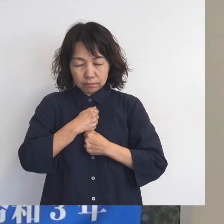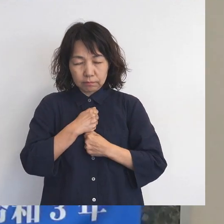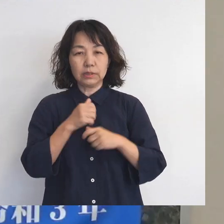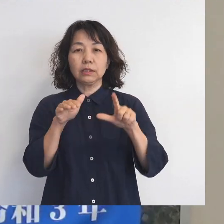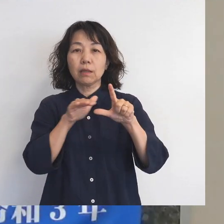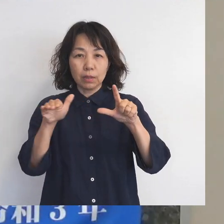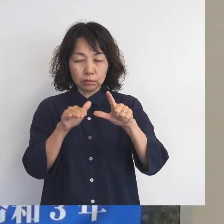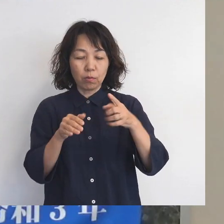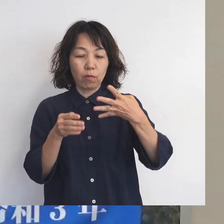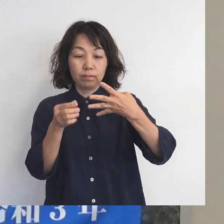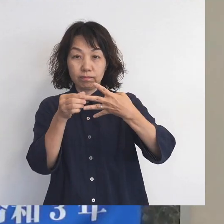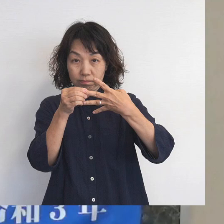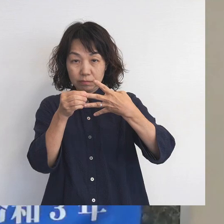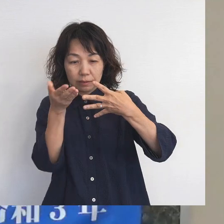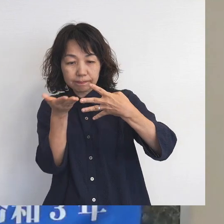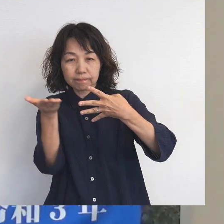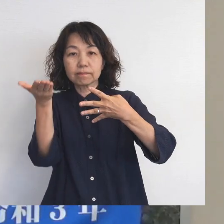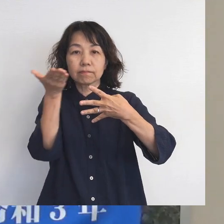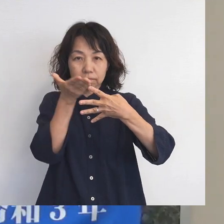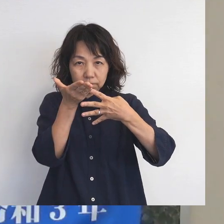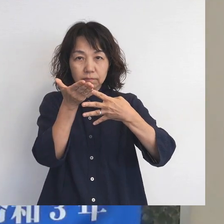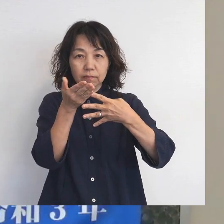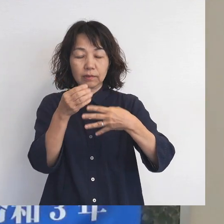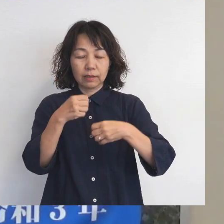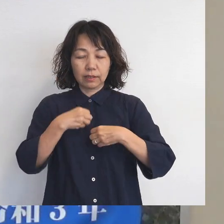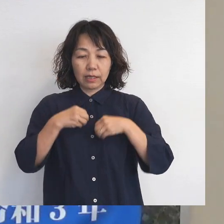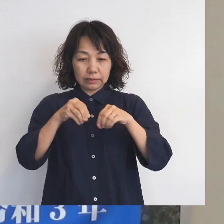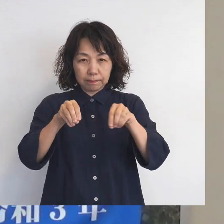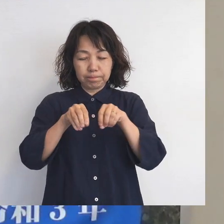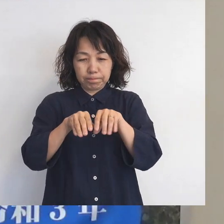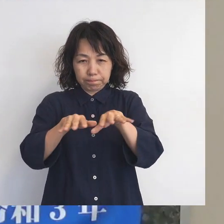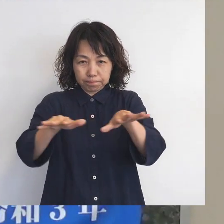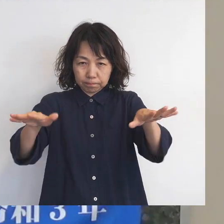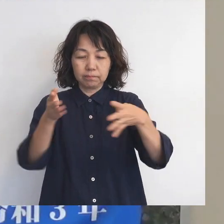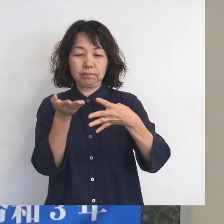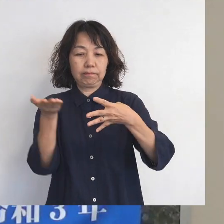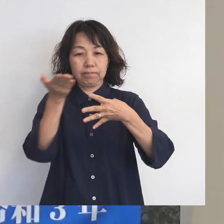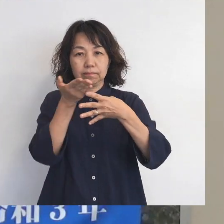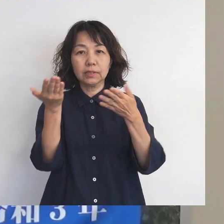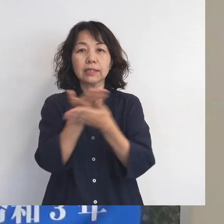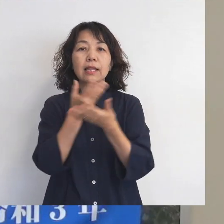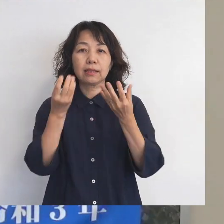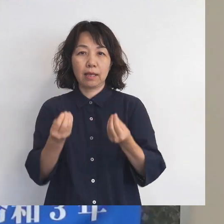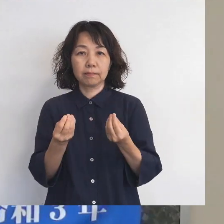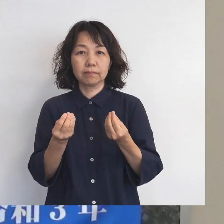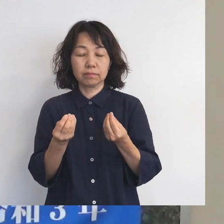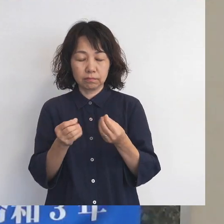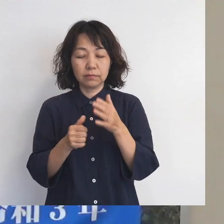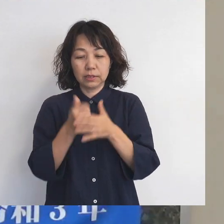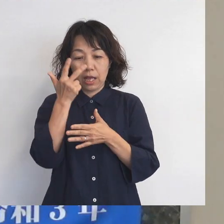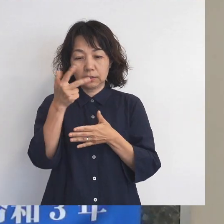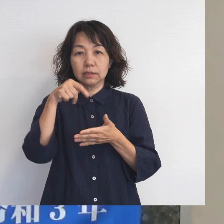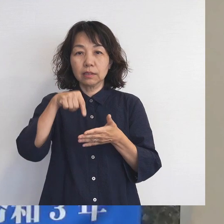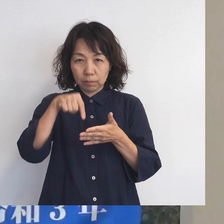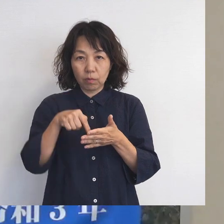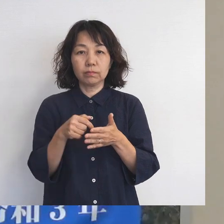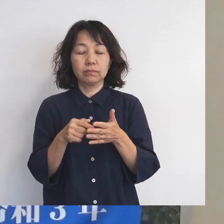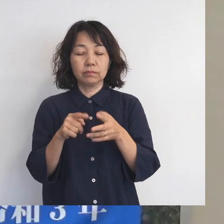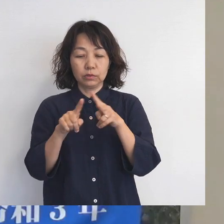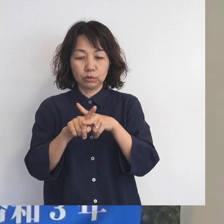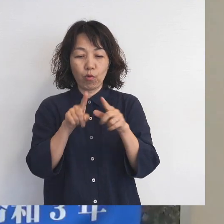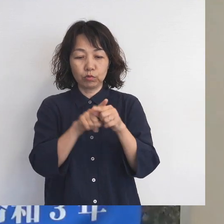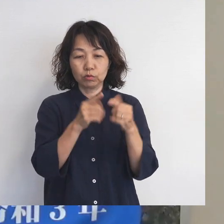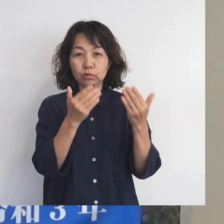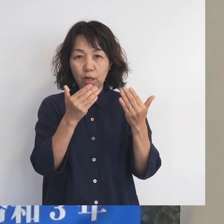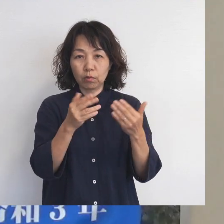も第4段階の感染まん延期に引き上げられました。本市においても市内小